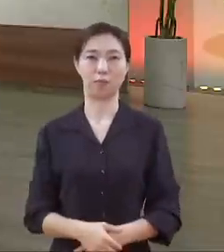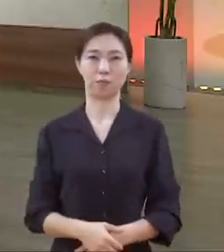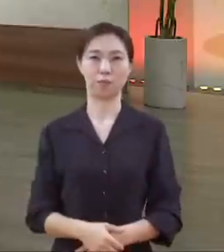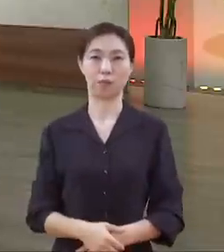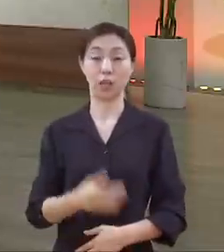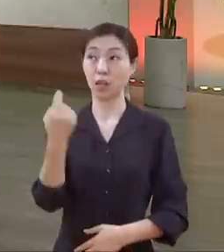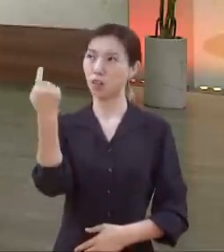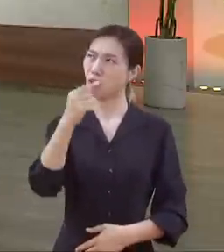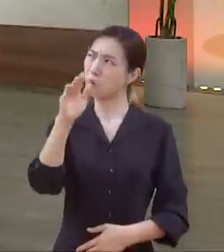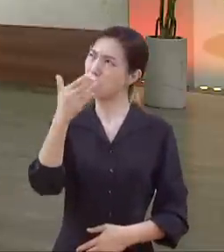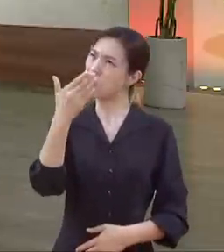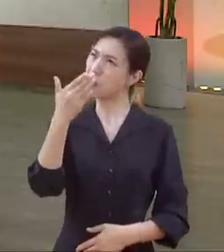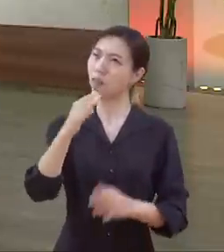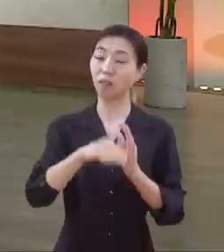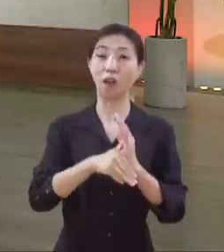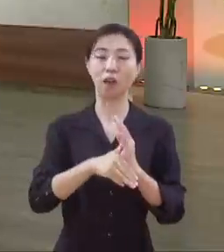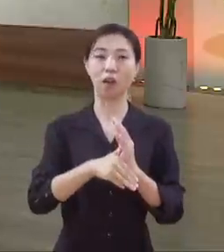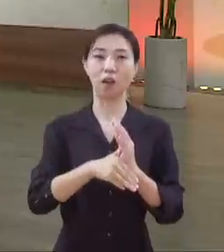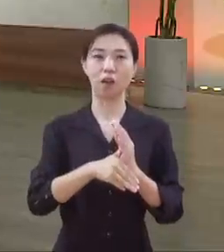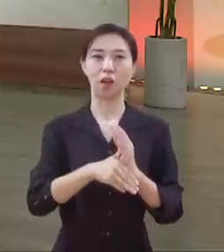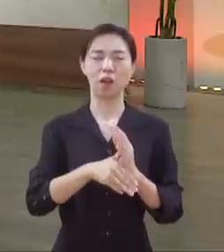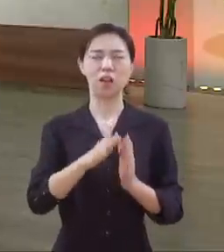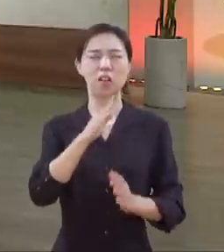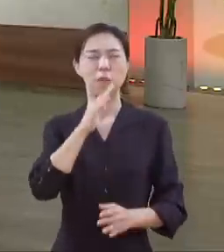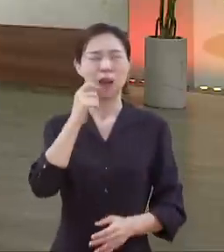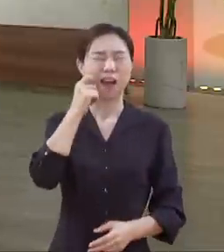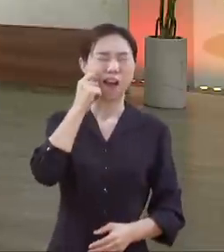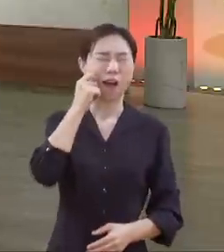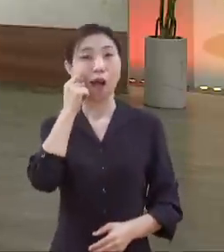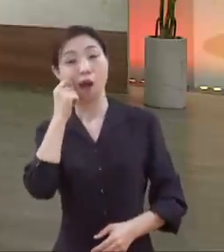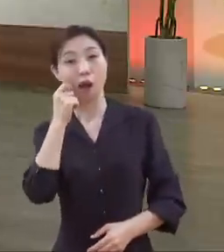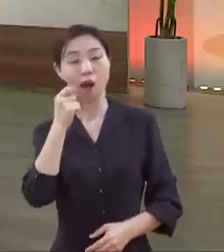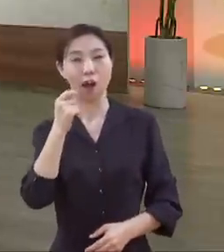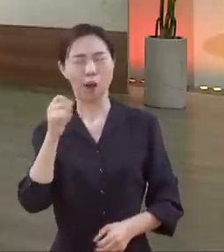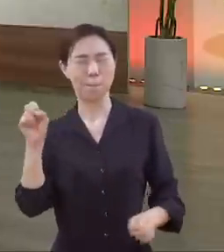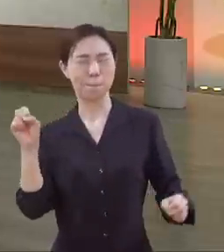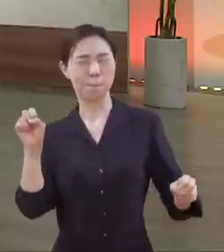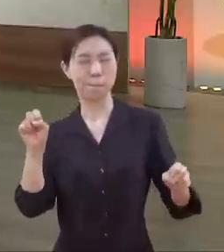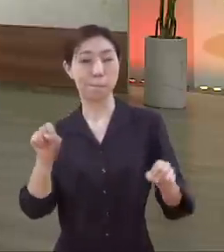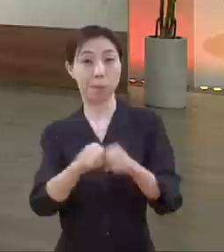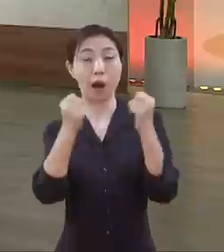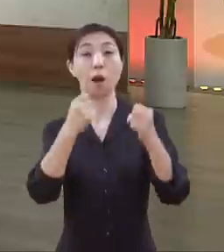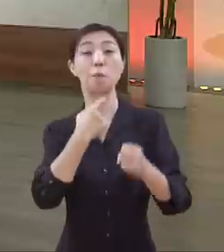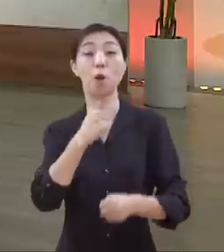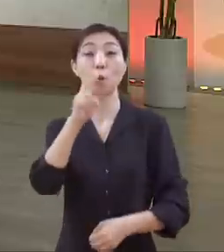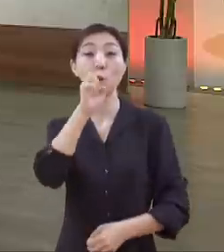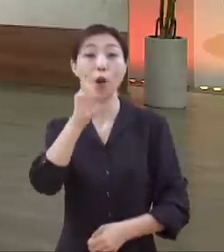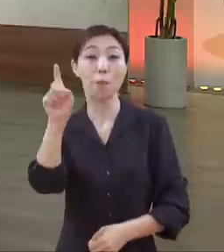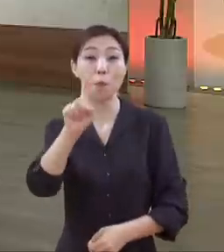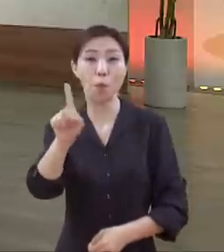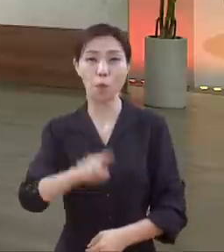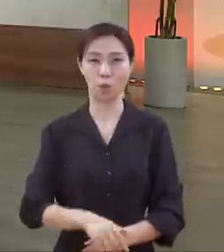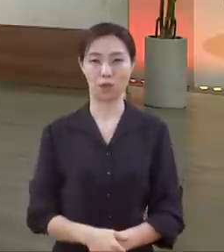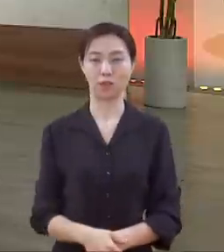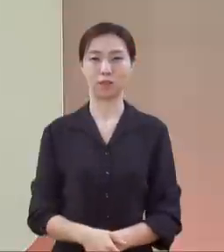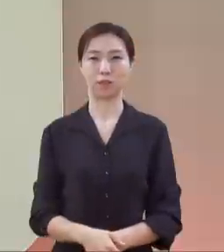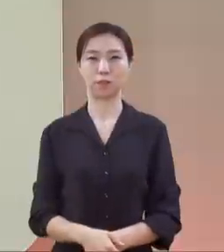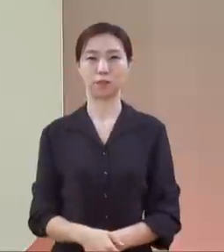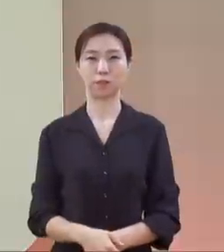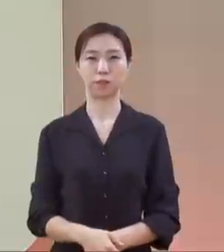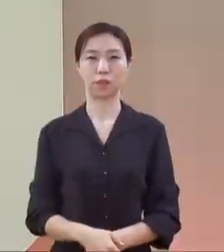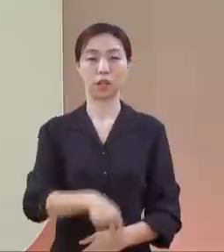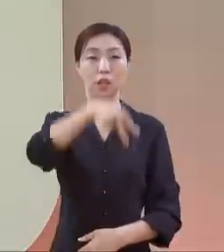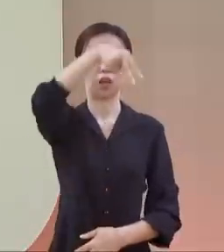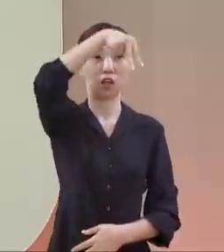히트곡이었던 지금도 많은 분들 많은 분들이 또 추억의 노래로 즐겨 듣는 노래 중에